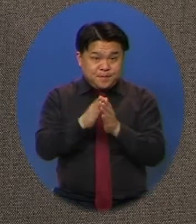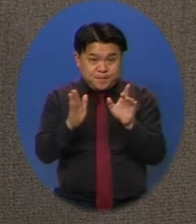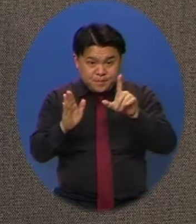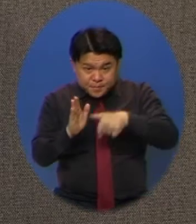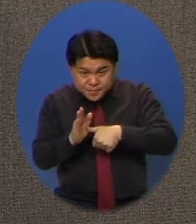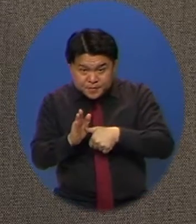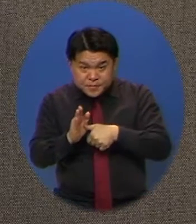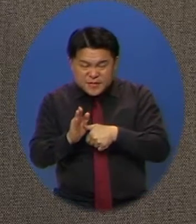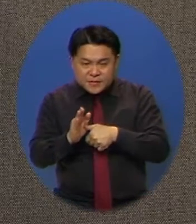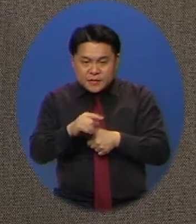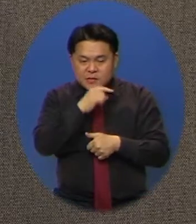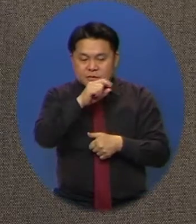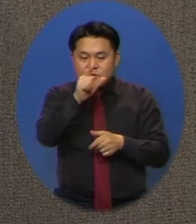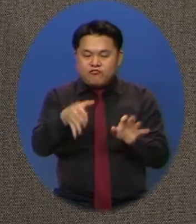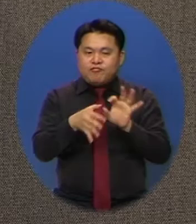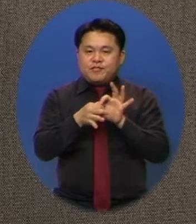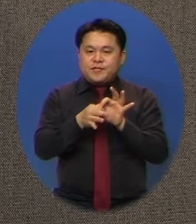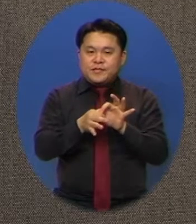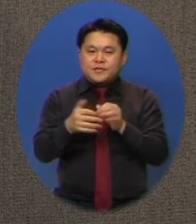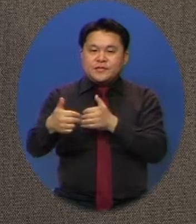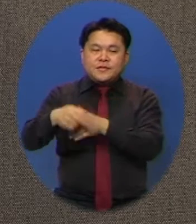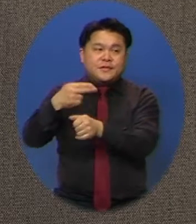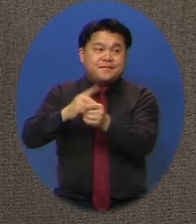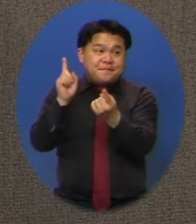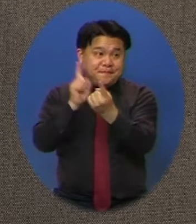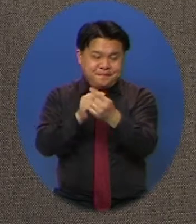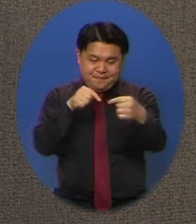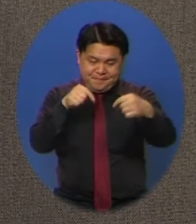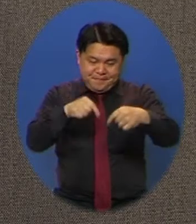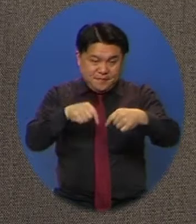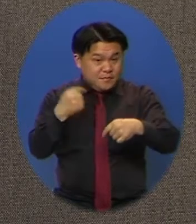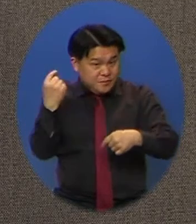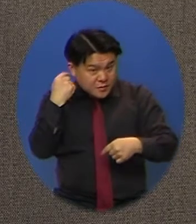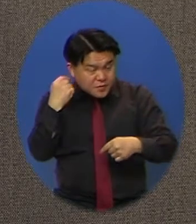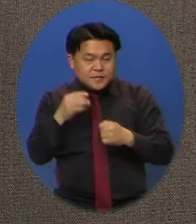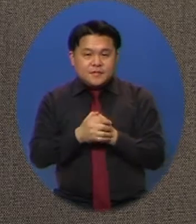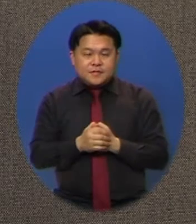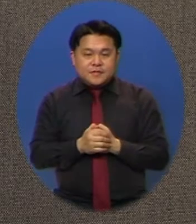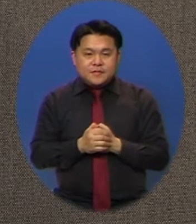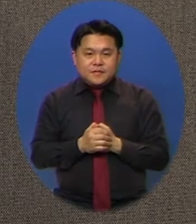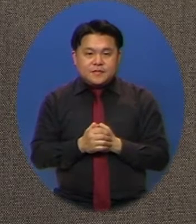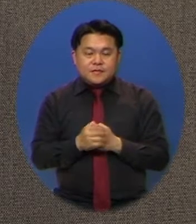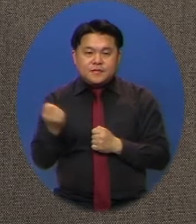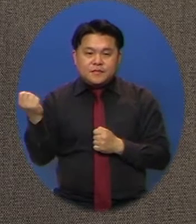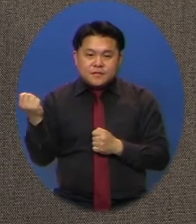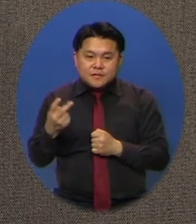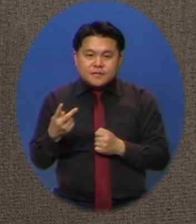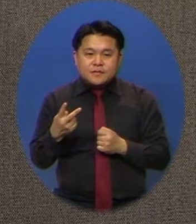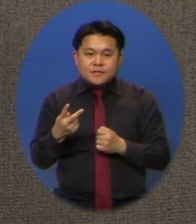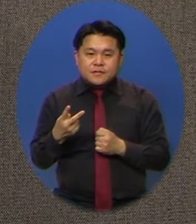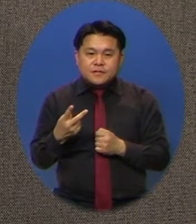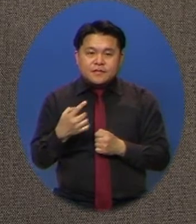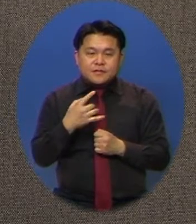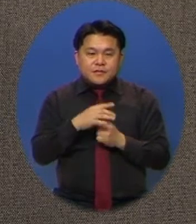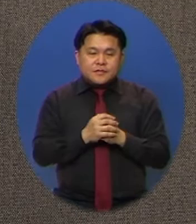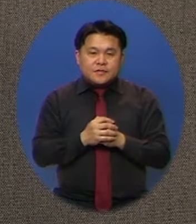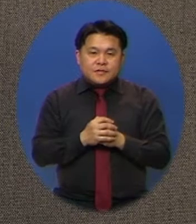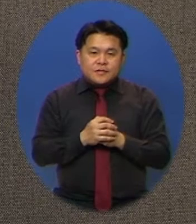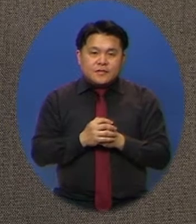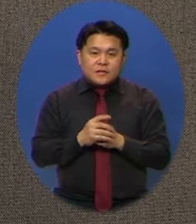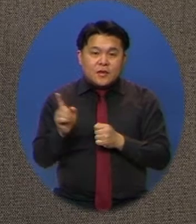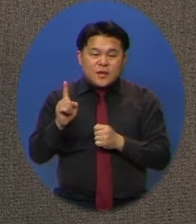어떤 그 초경에 대한 전문적인 그 의사의 상담 그리고 모성 건강에